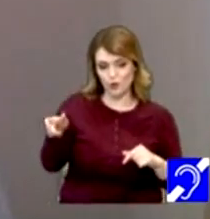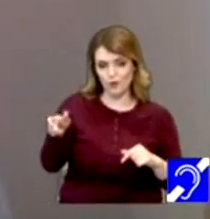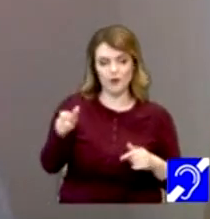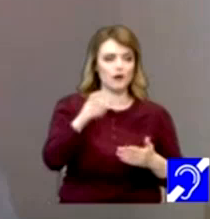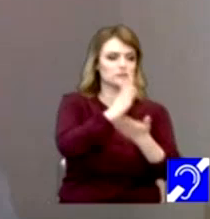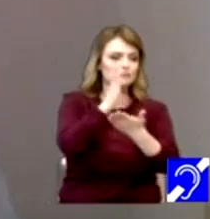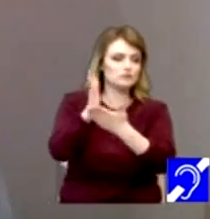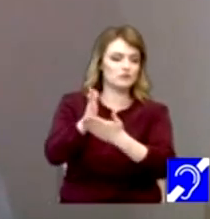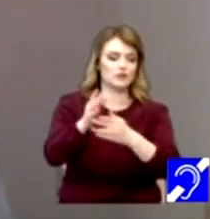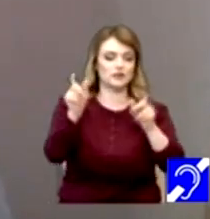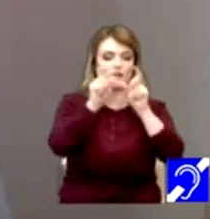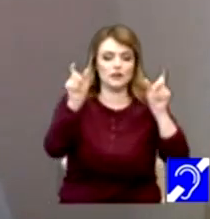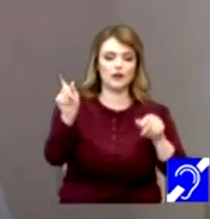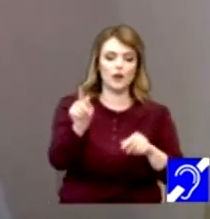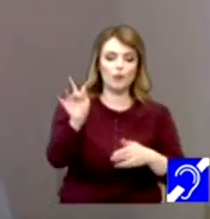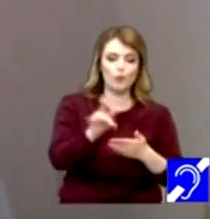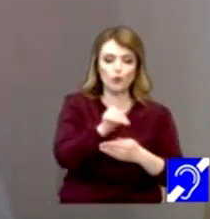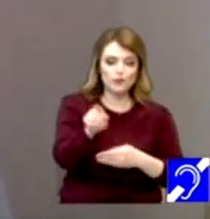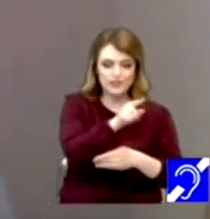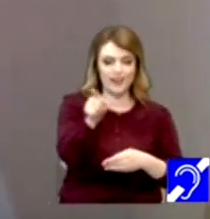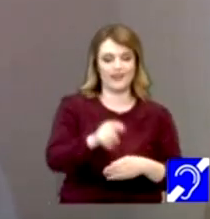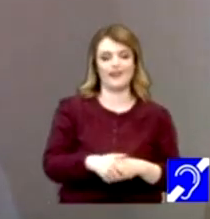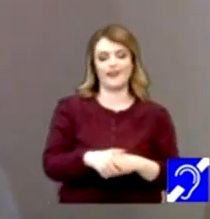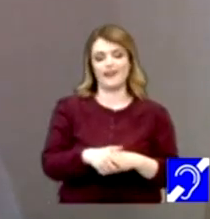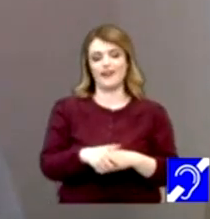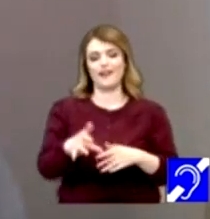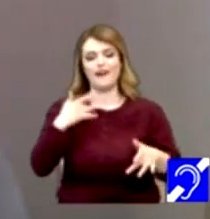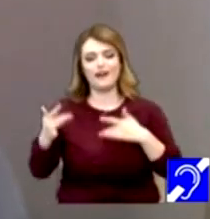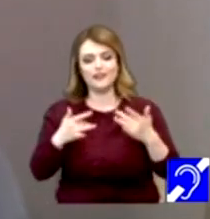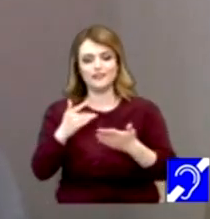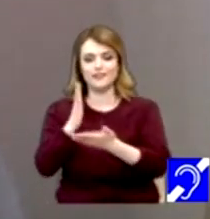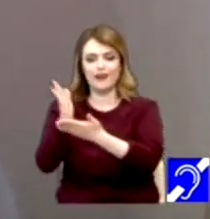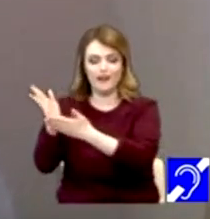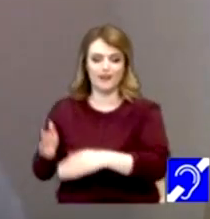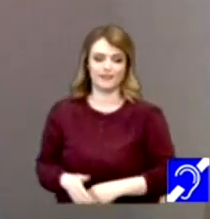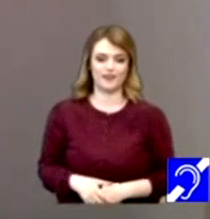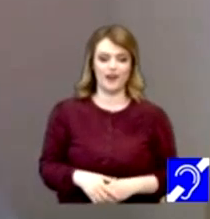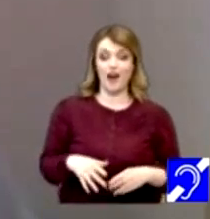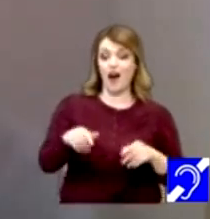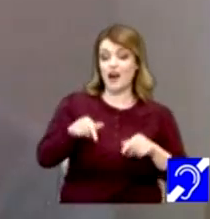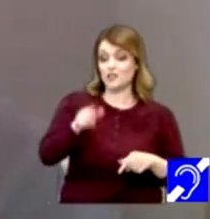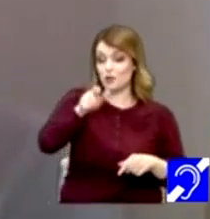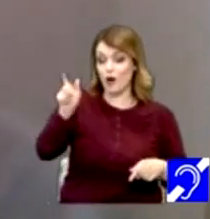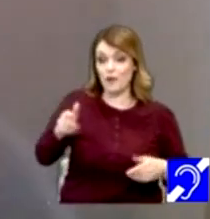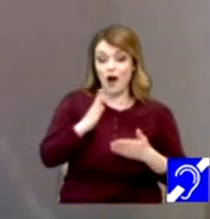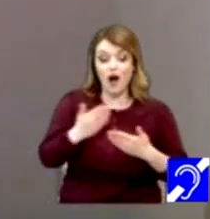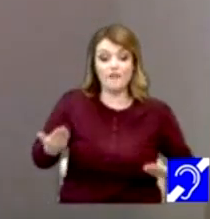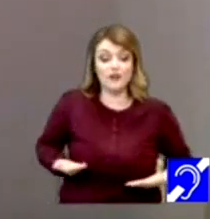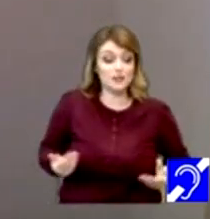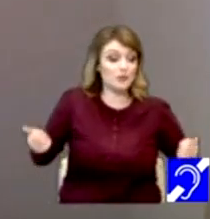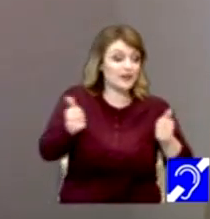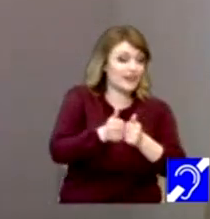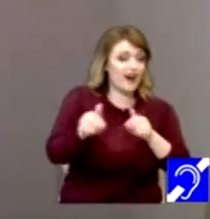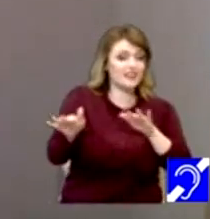merge la muzeu, aici lumea merge la teatru, aici lumea are viață și pe lângă activitățile de zi cu zi,